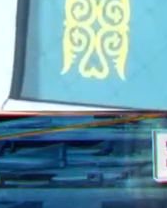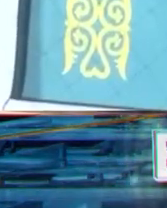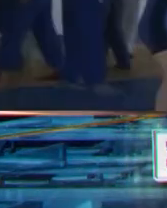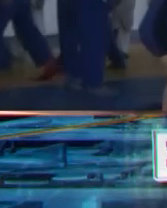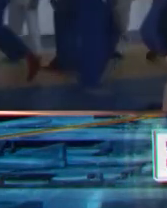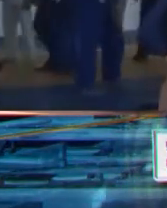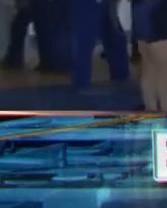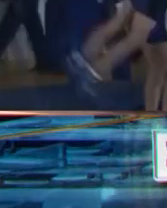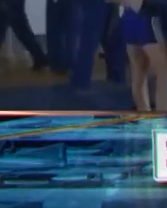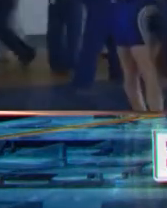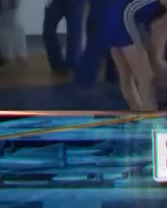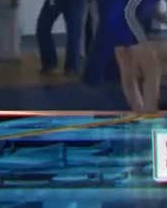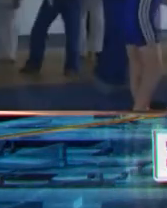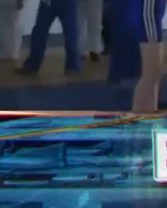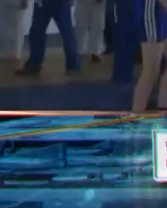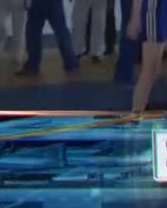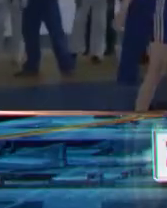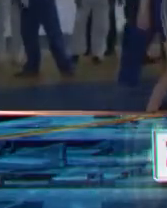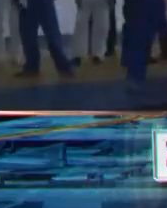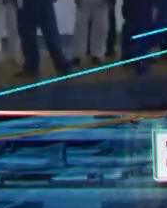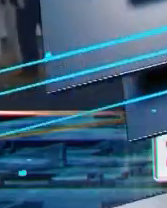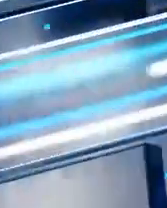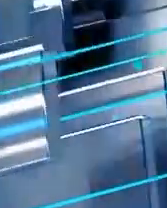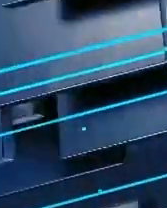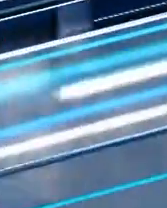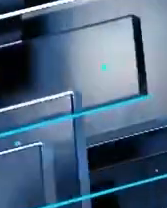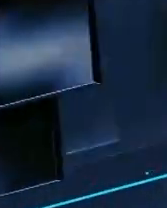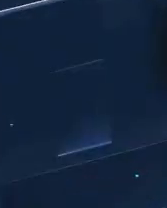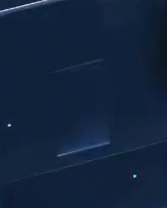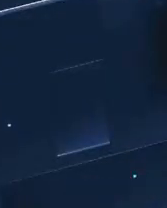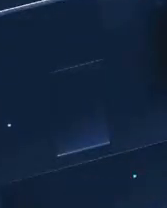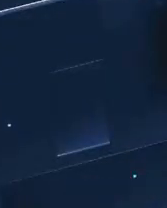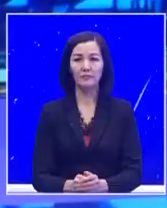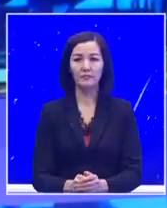Мен осындай спорт школа жаттығы жүргенде қатты қуанамын.